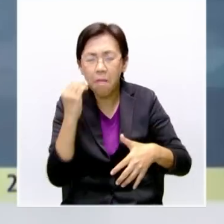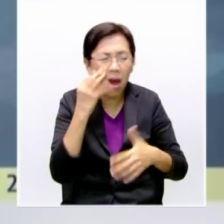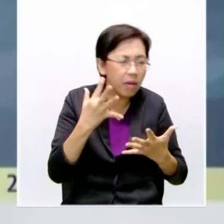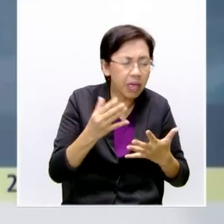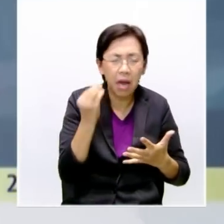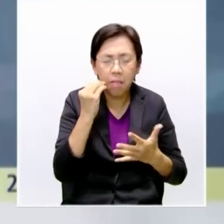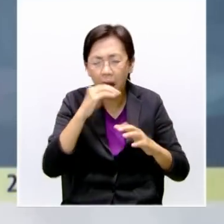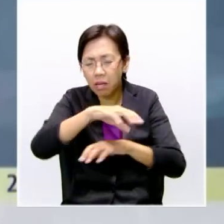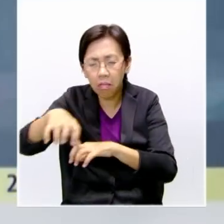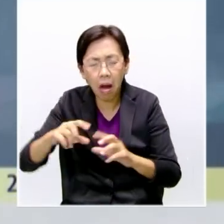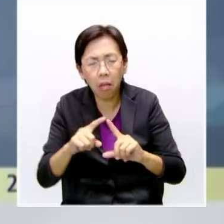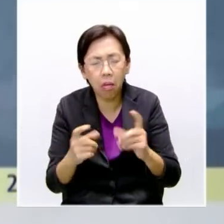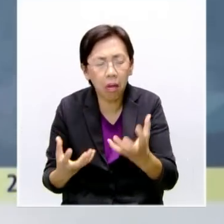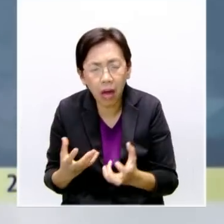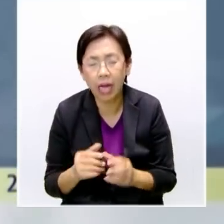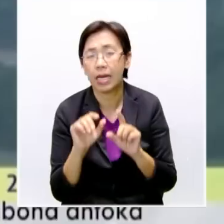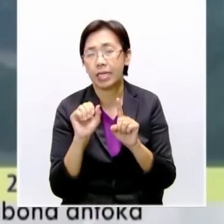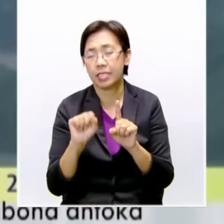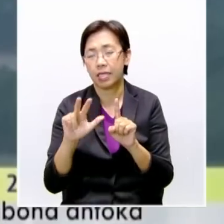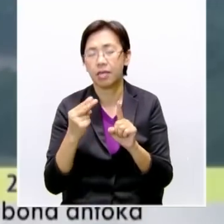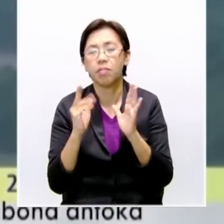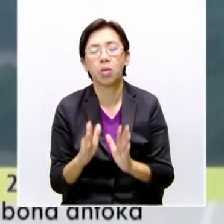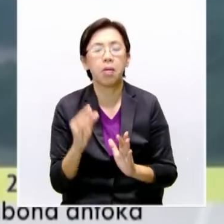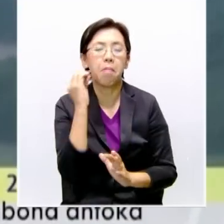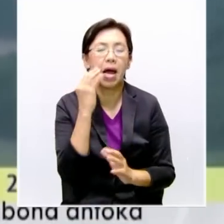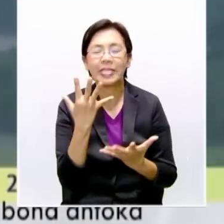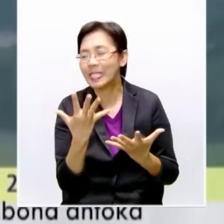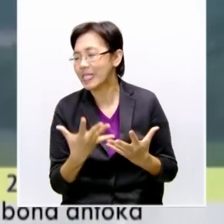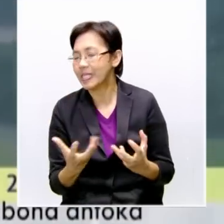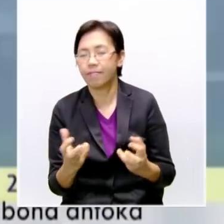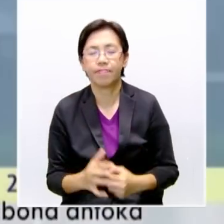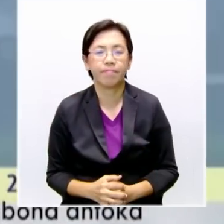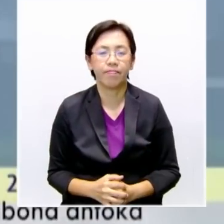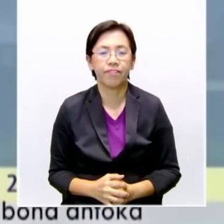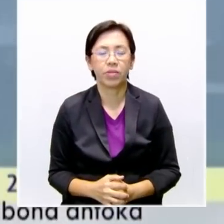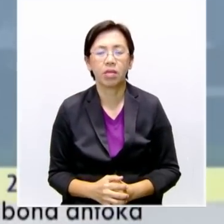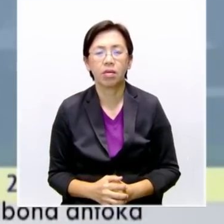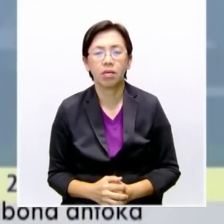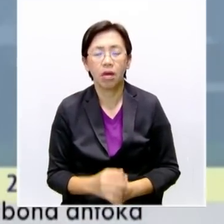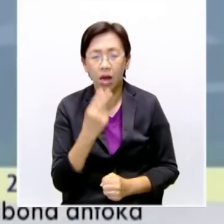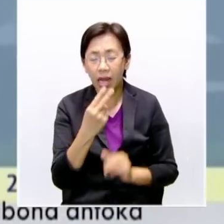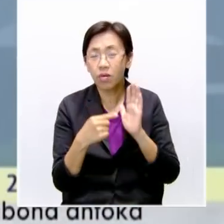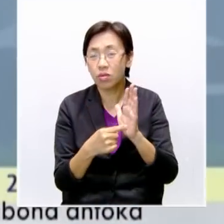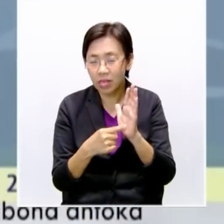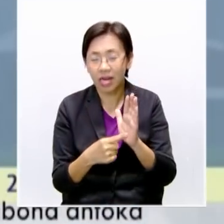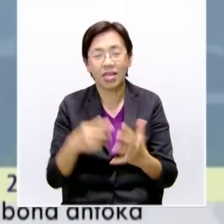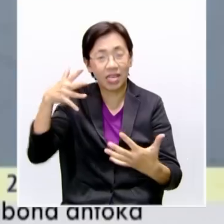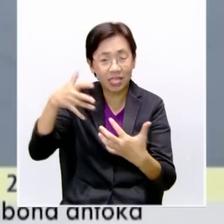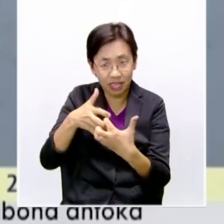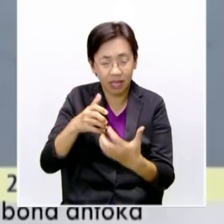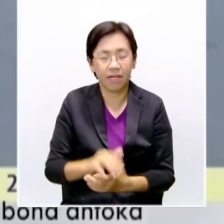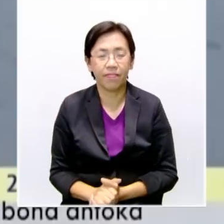ยู่อาศัยอีกมากกว่า 130,000 คนค่ะ ให้คุณผู้ชมชมภาพที่เกิดขึ้นที่อาร์เจนตินาน